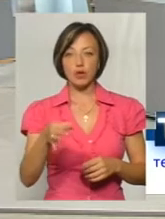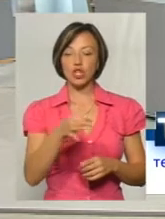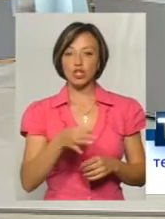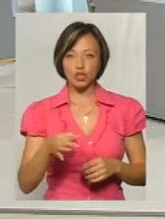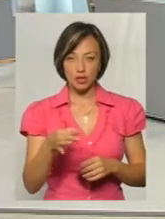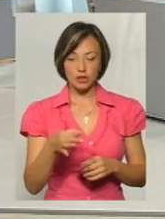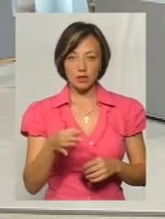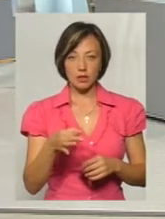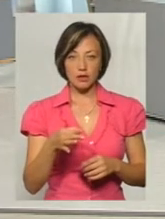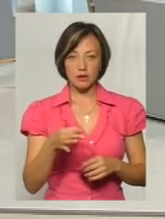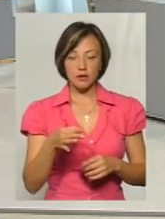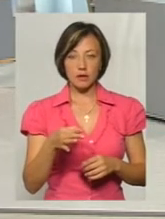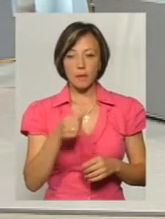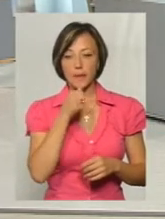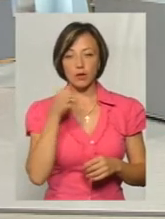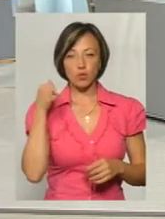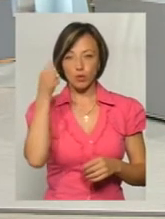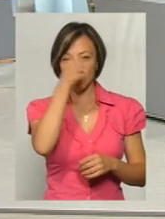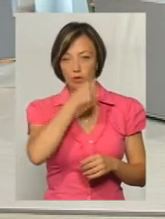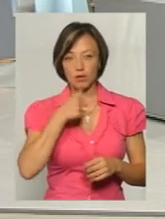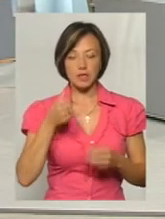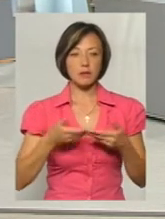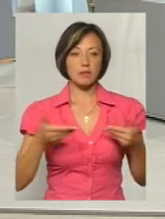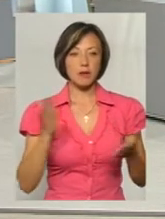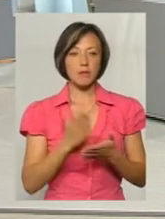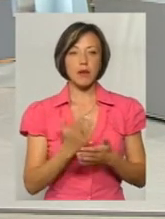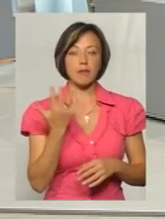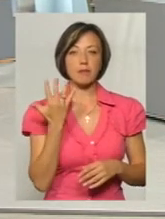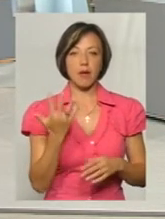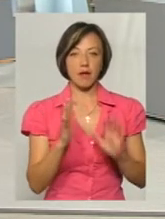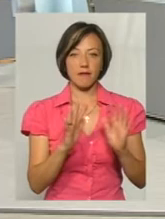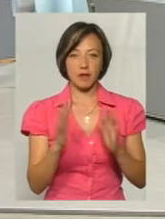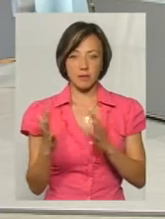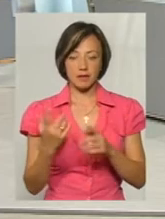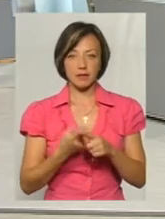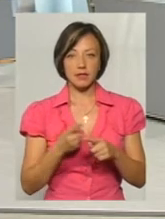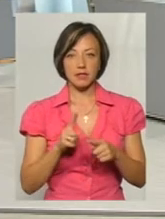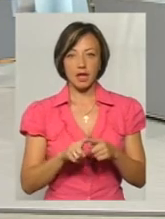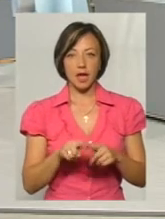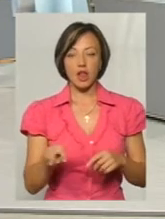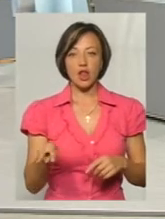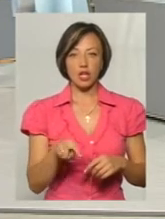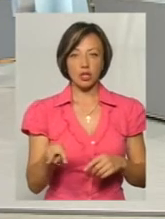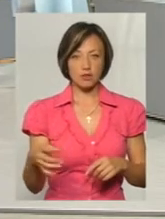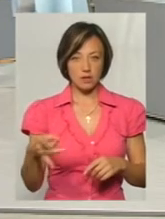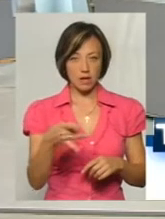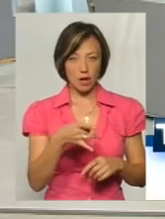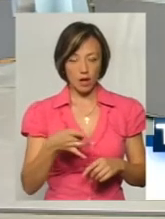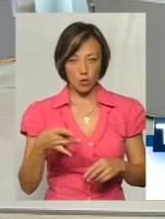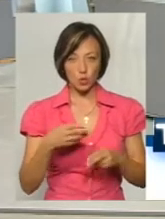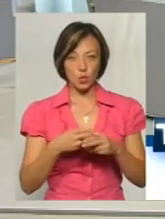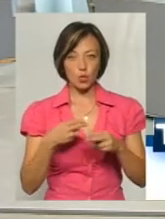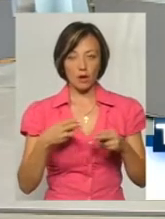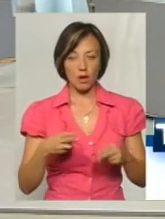На Хмельниччині в минулому році ми мали 5 випадків. Це Летичівський район,